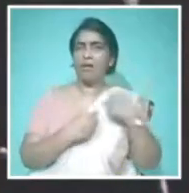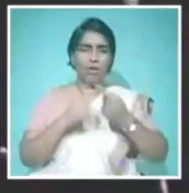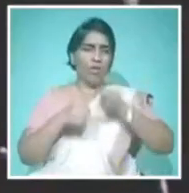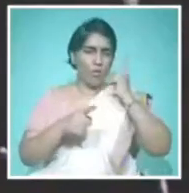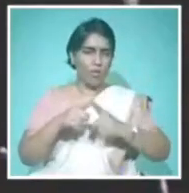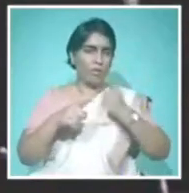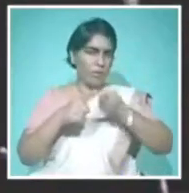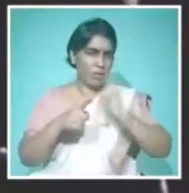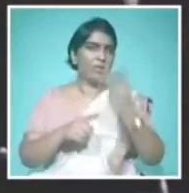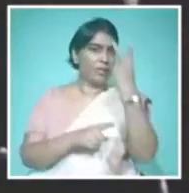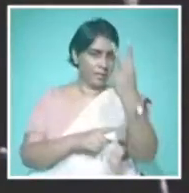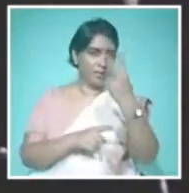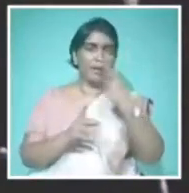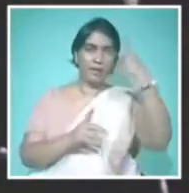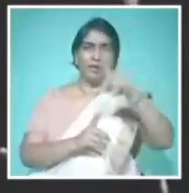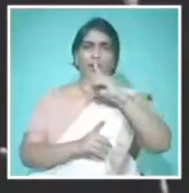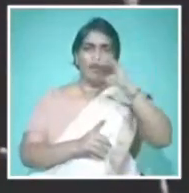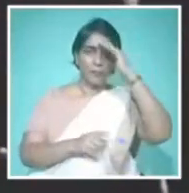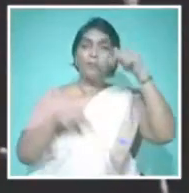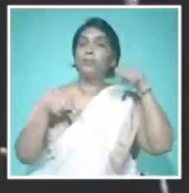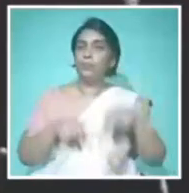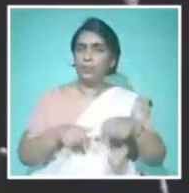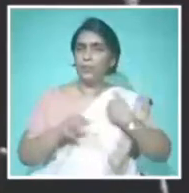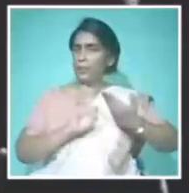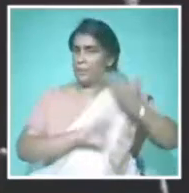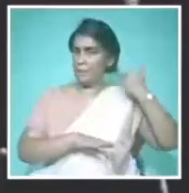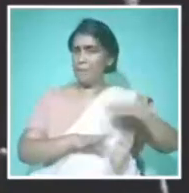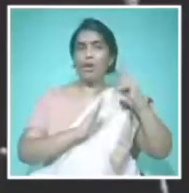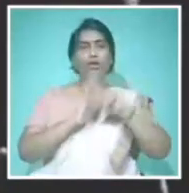උදාහරණ දෙකක් දෙන්නම් නියෝජ්‍ය කතානායකතුමනි දැන් පෞගිය කාලේ